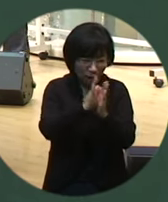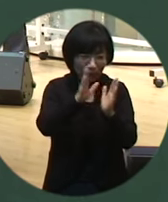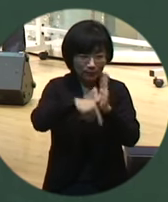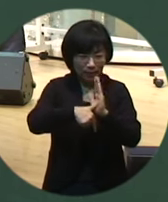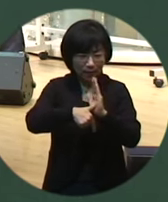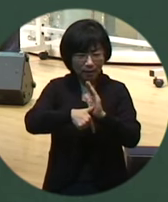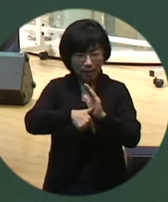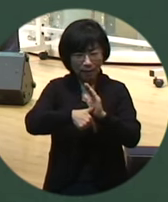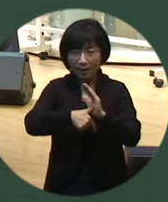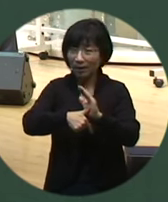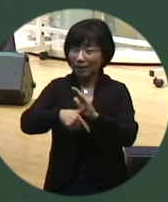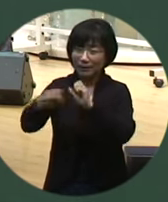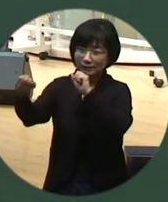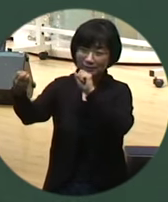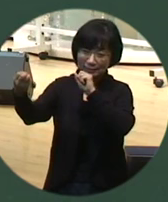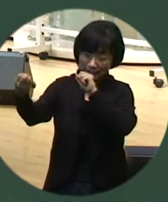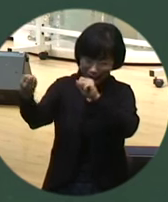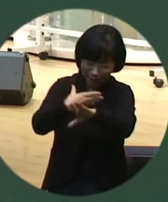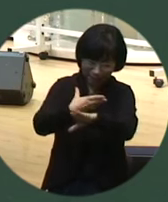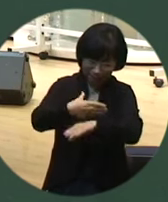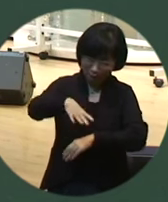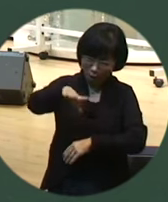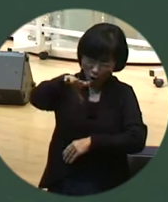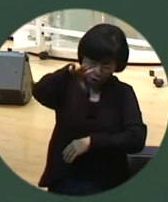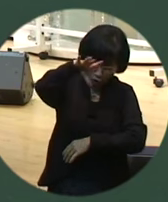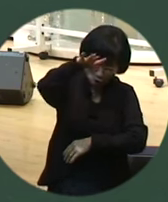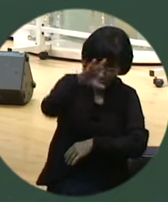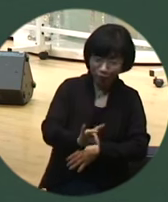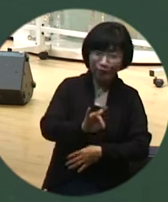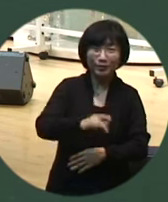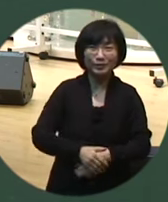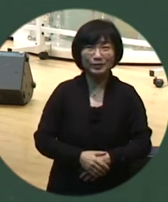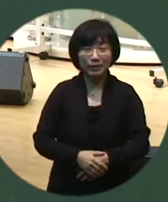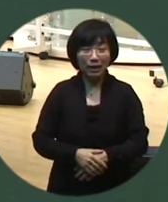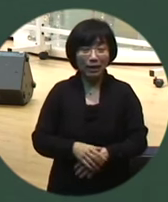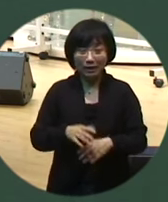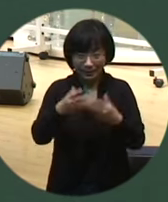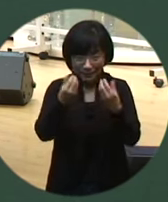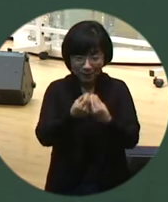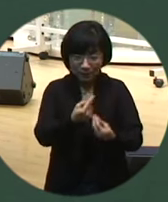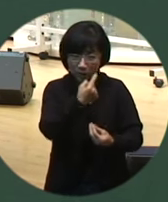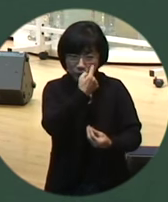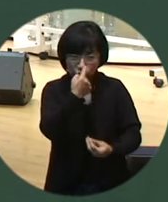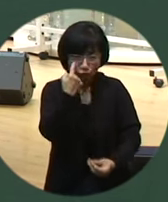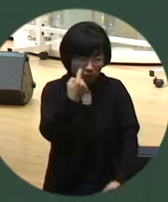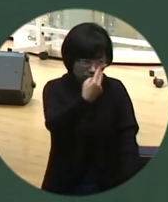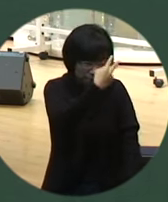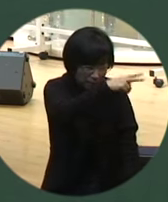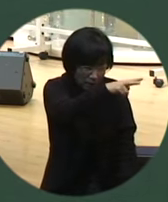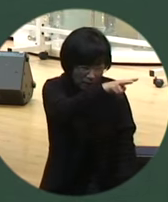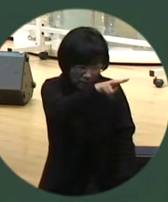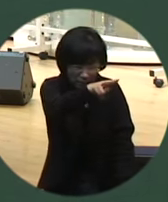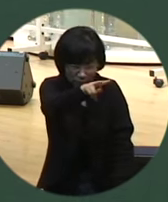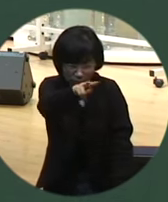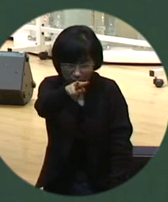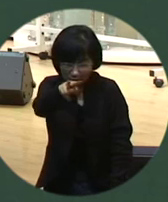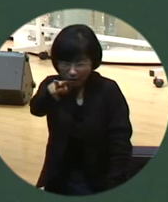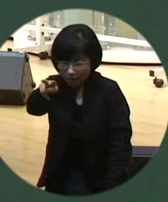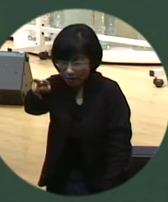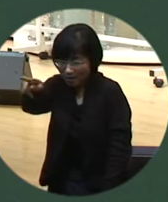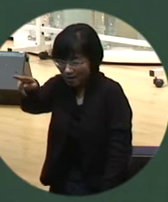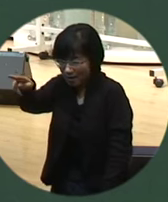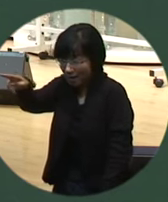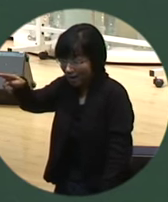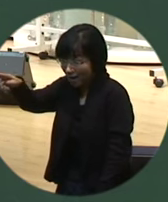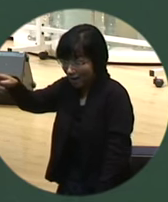was able to see the prayer topics that had no choice but to be answered. 그래서 눈을 들어 동서남북을 바라봐라. Lift your eyes and look to the north, south, east, and west. 보이는 땅을